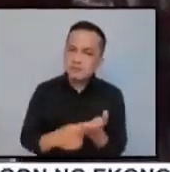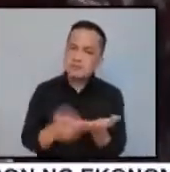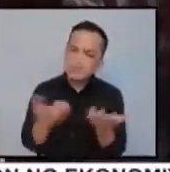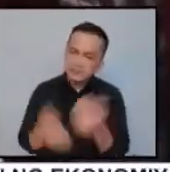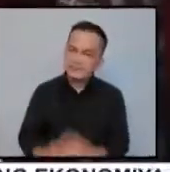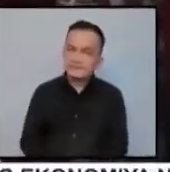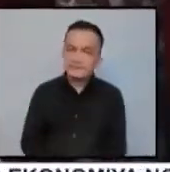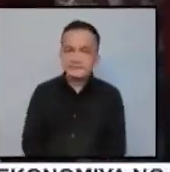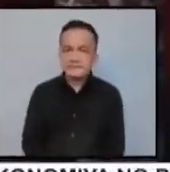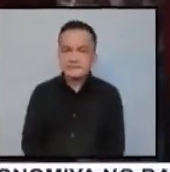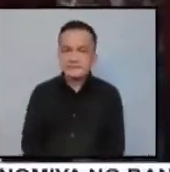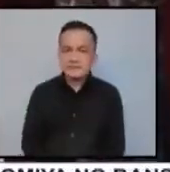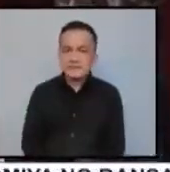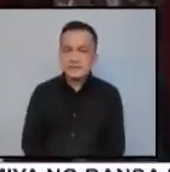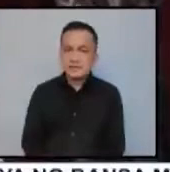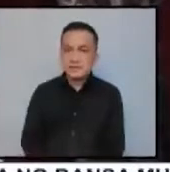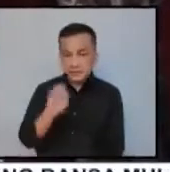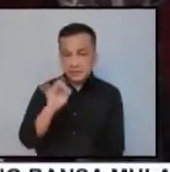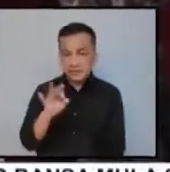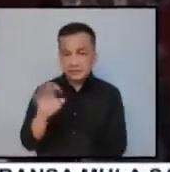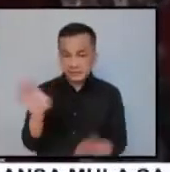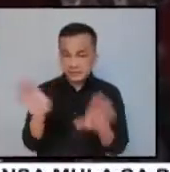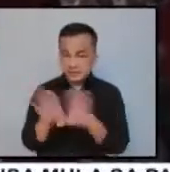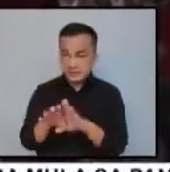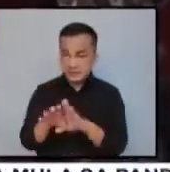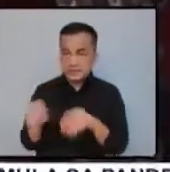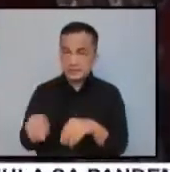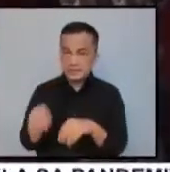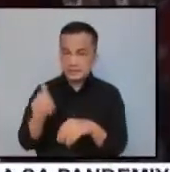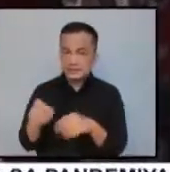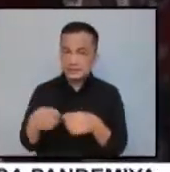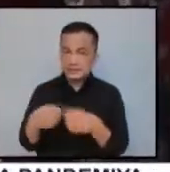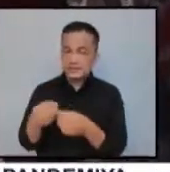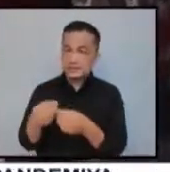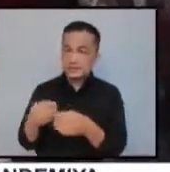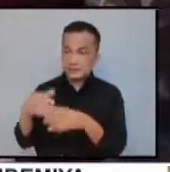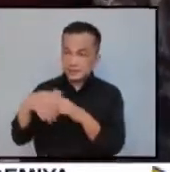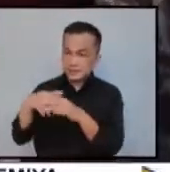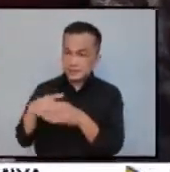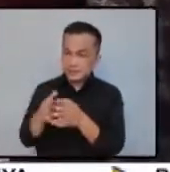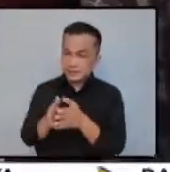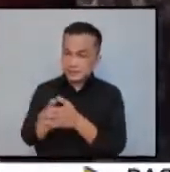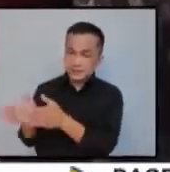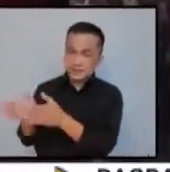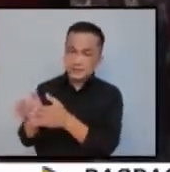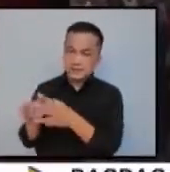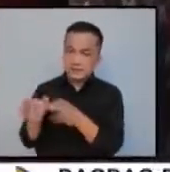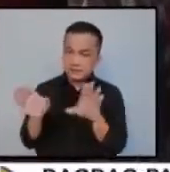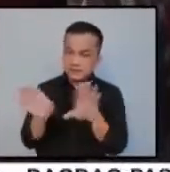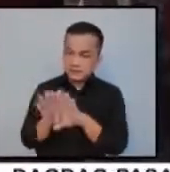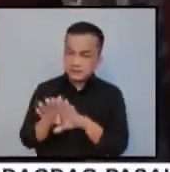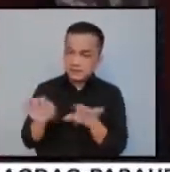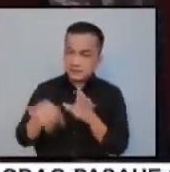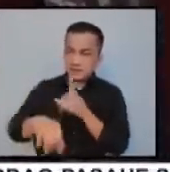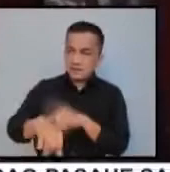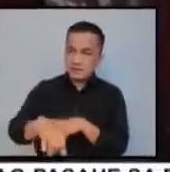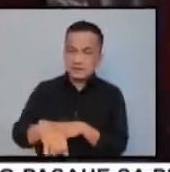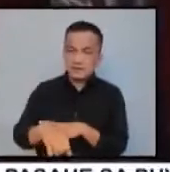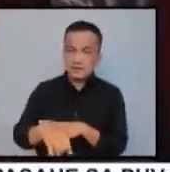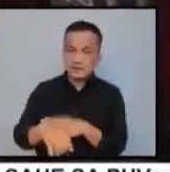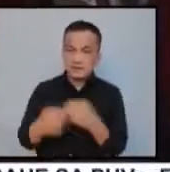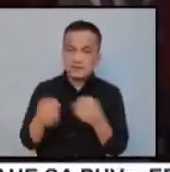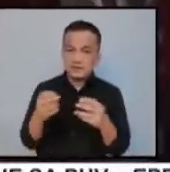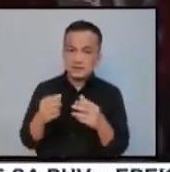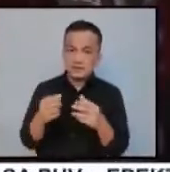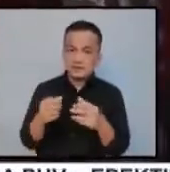Na kung isasara, kailangan magbigay ng mas maluwag na daan. Kasi kung magsasara po ng sabayan, eh sa sobrang dami ng pumapasok